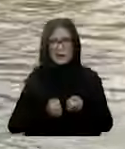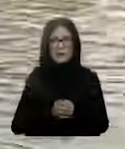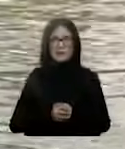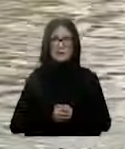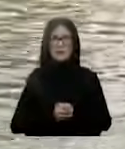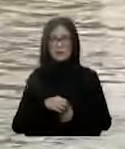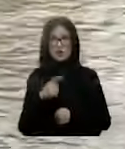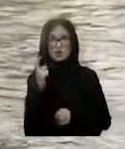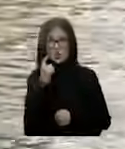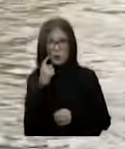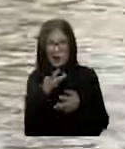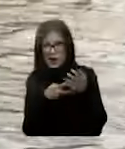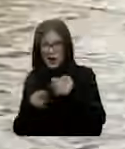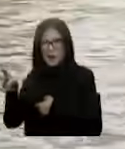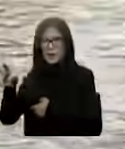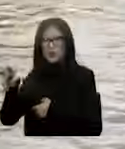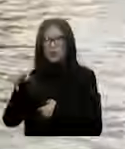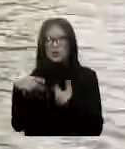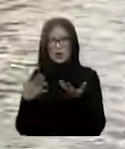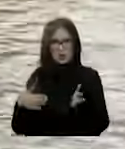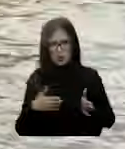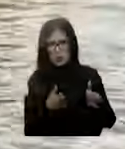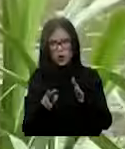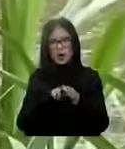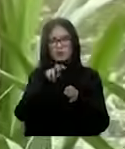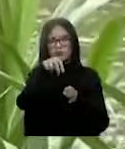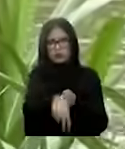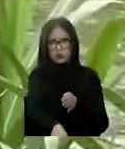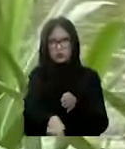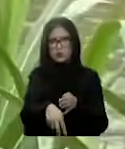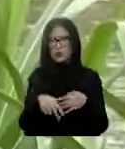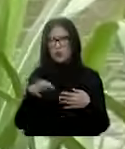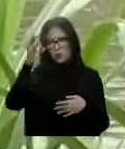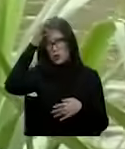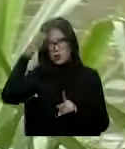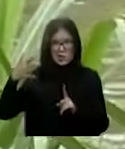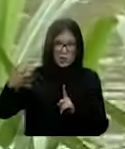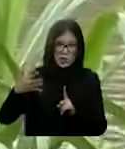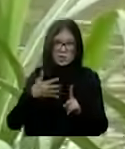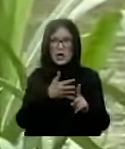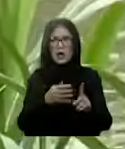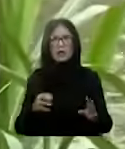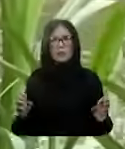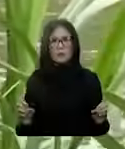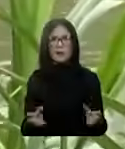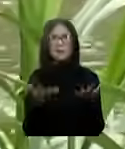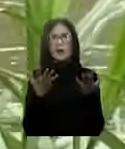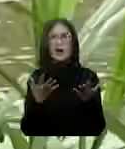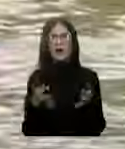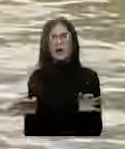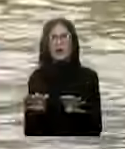Mereka mencoba kabur dengan menceburkan diri ke sungai. Aksi pengejaran ini saat polisi menggerebek sejumlah lapak di bantaran